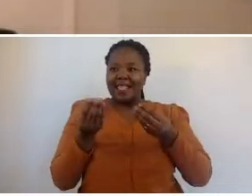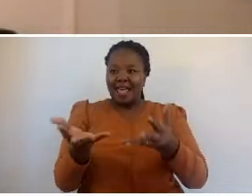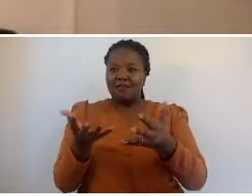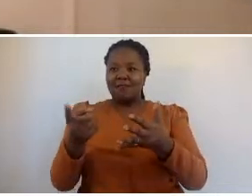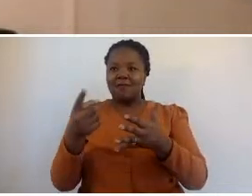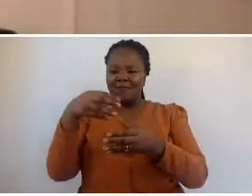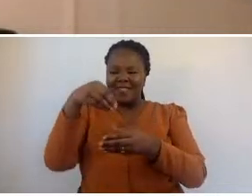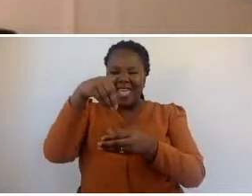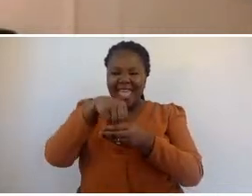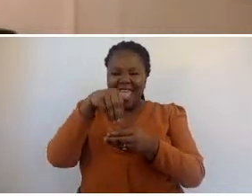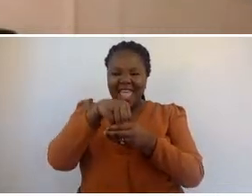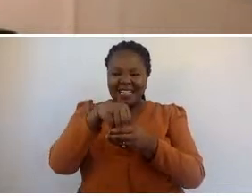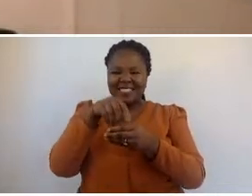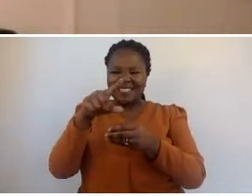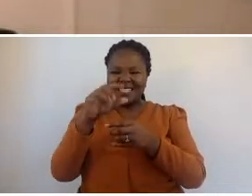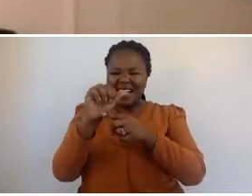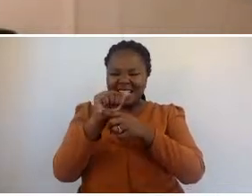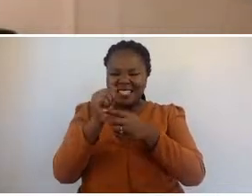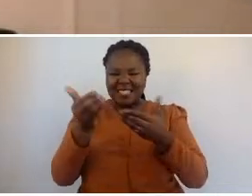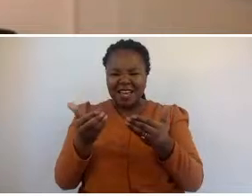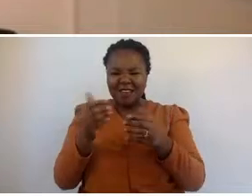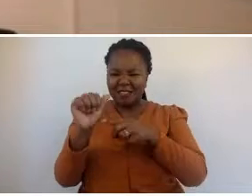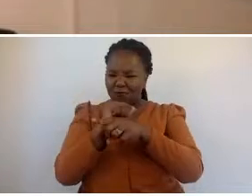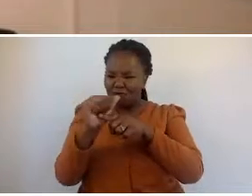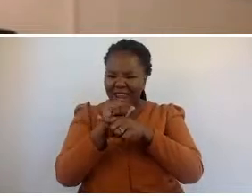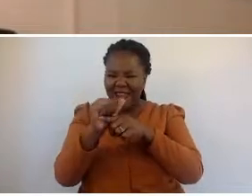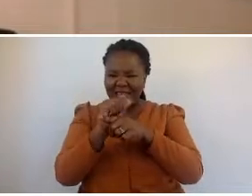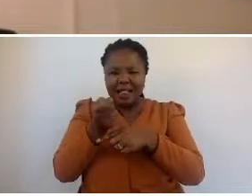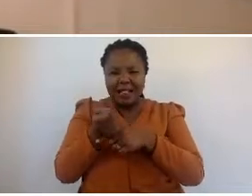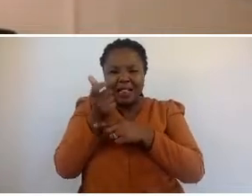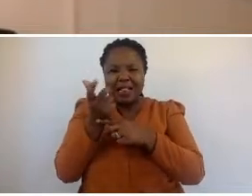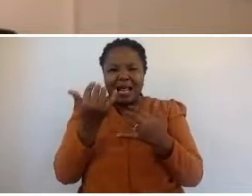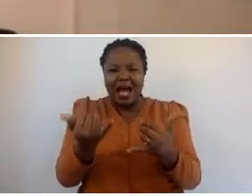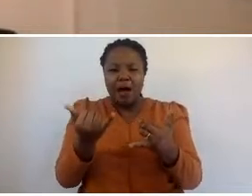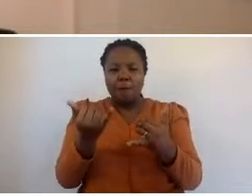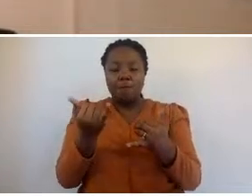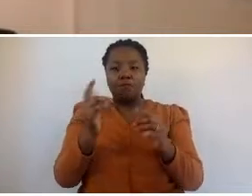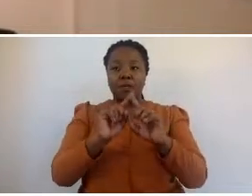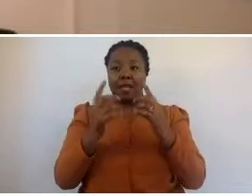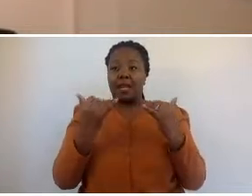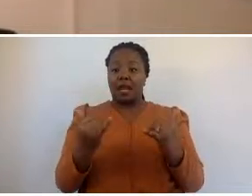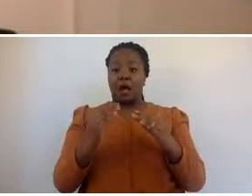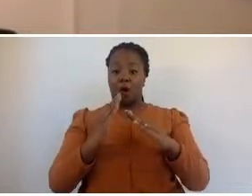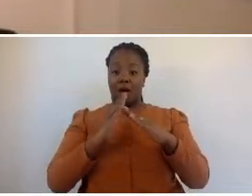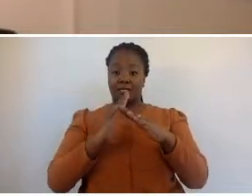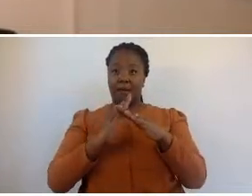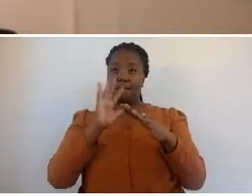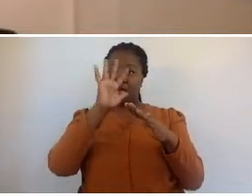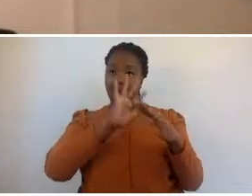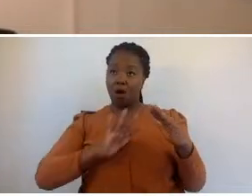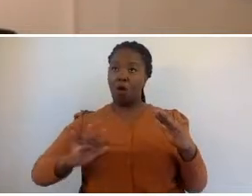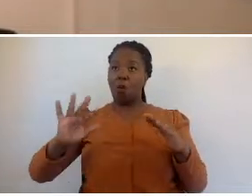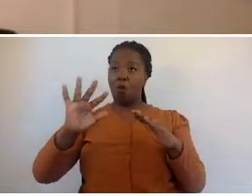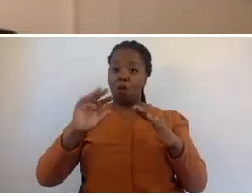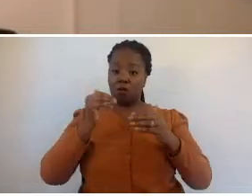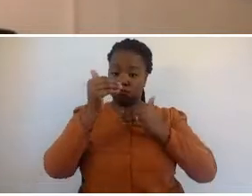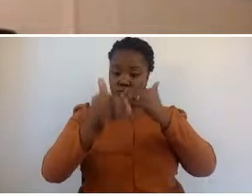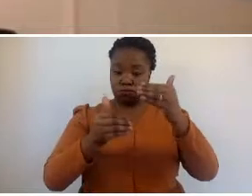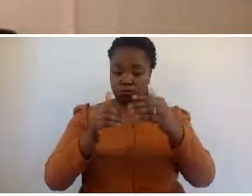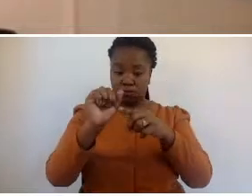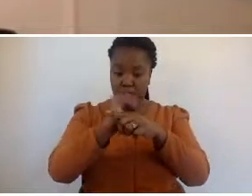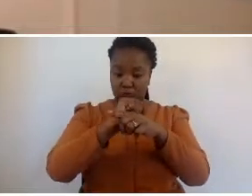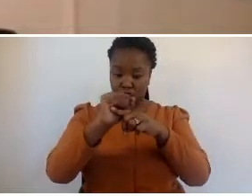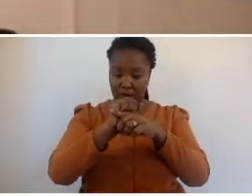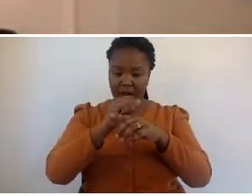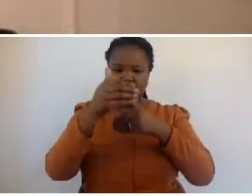et une formation permanente. Alors, encore une fois, le gouvernement agit. Dans les 10 provinces de la Zambie, nous avons